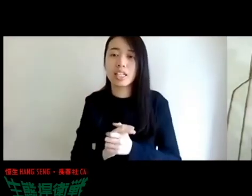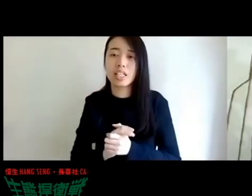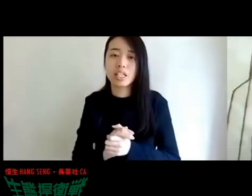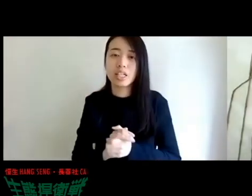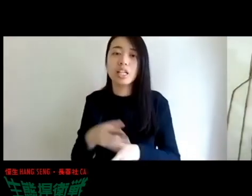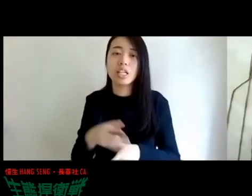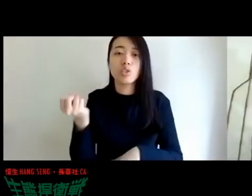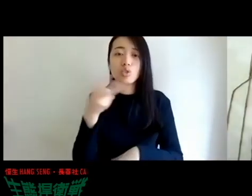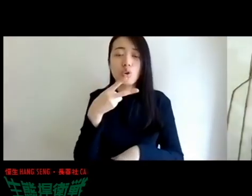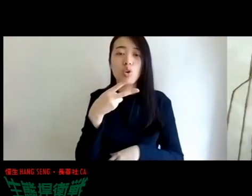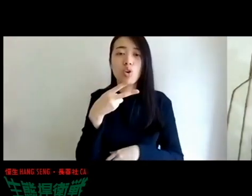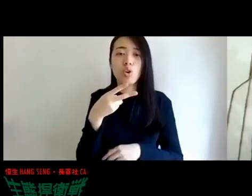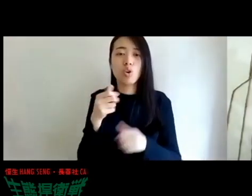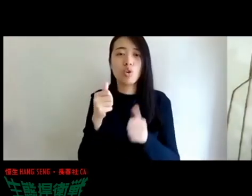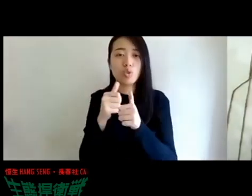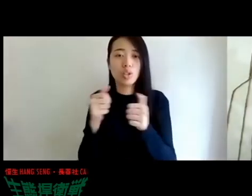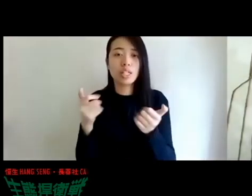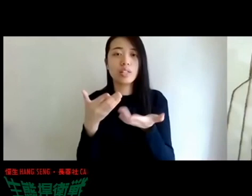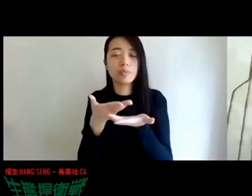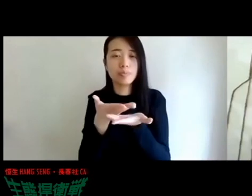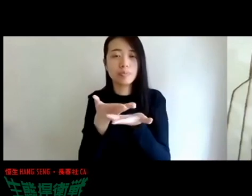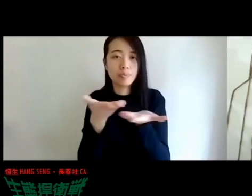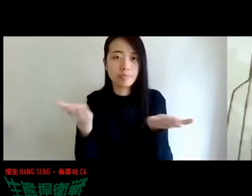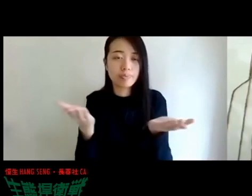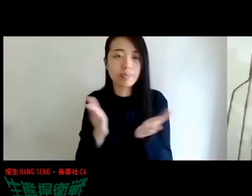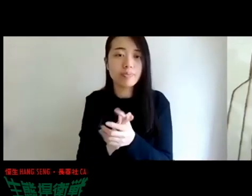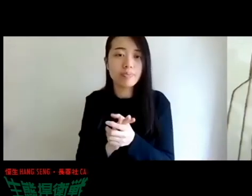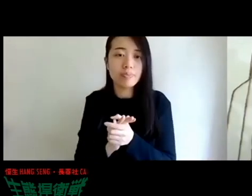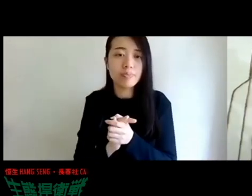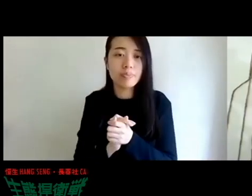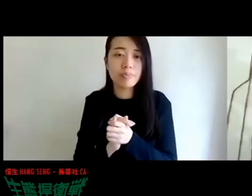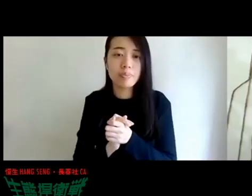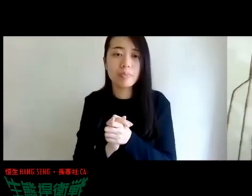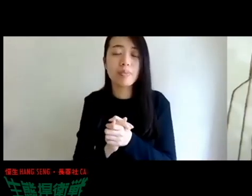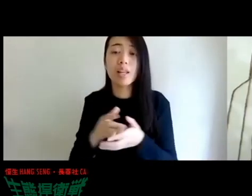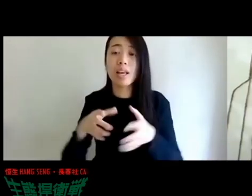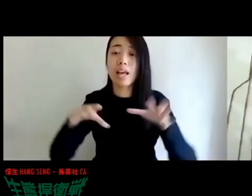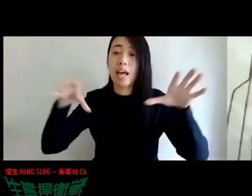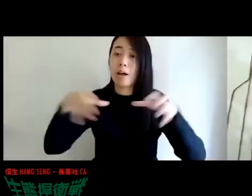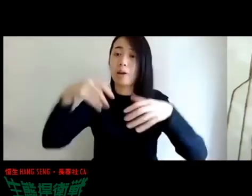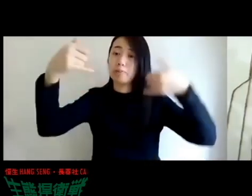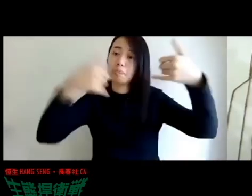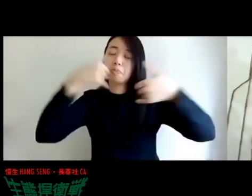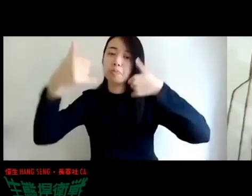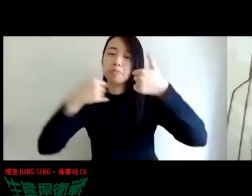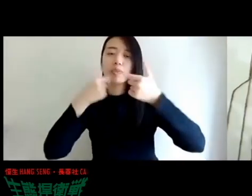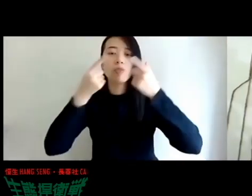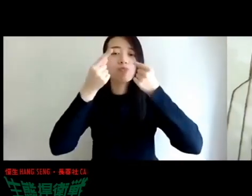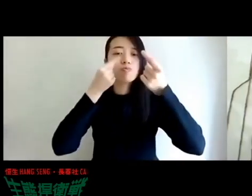咧喺嚟同我哋一齊啦，去認識樹木嘅。